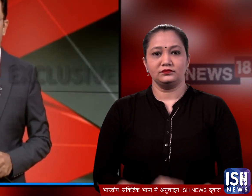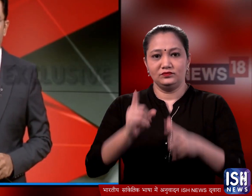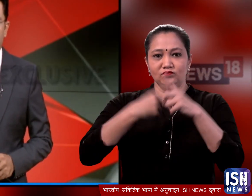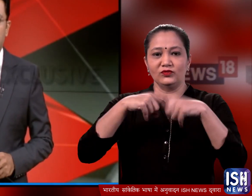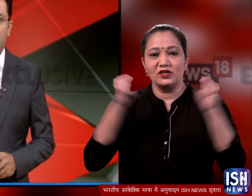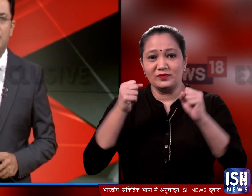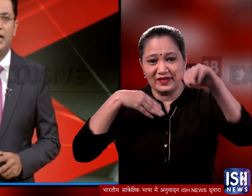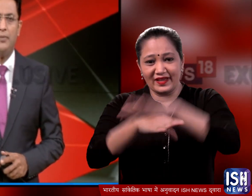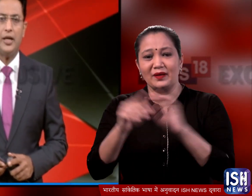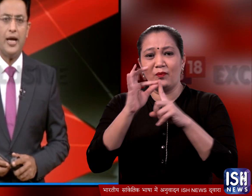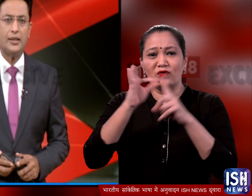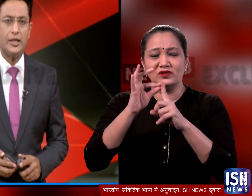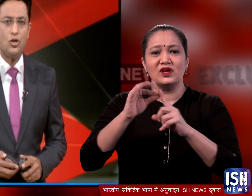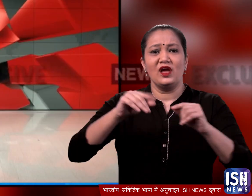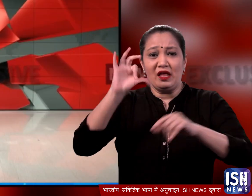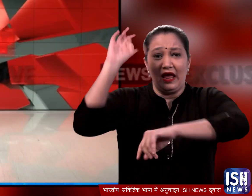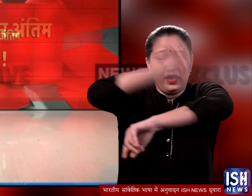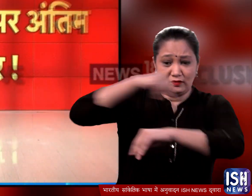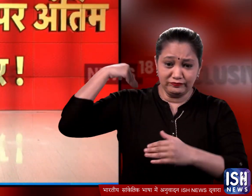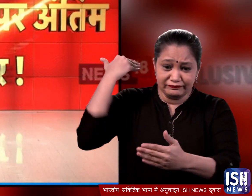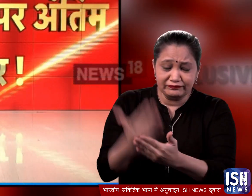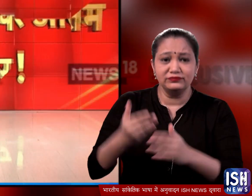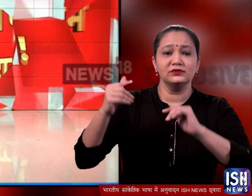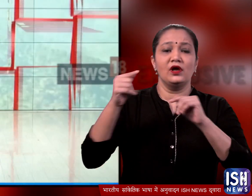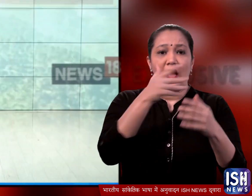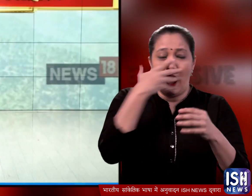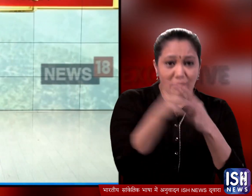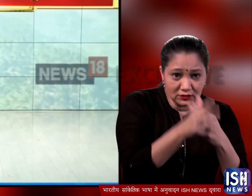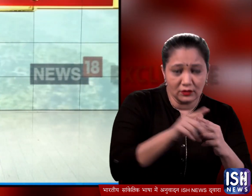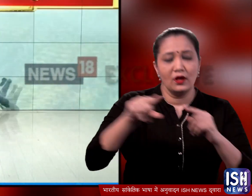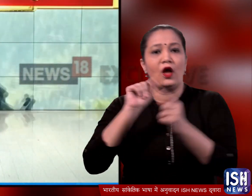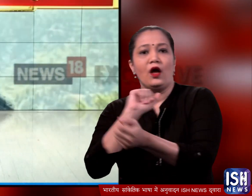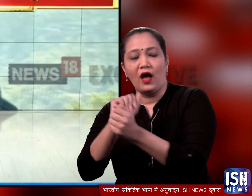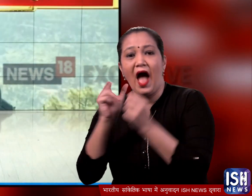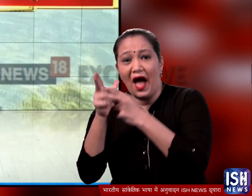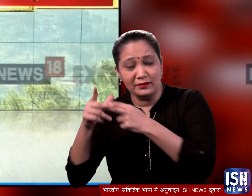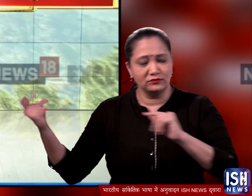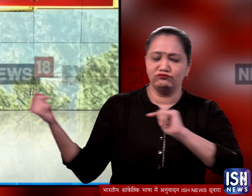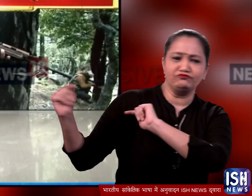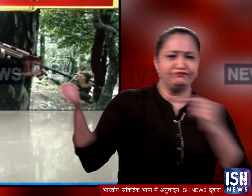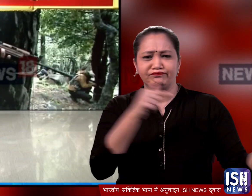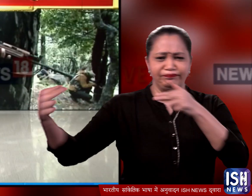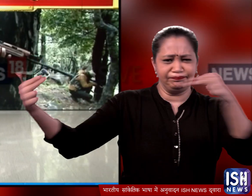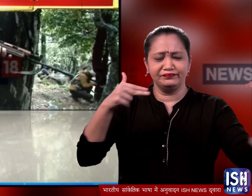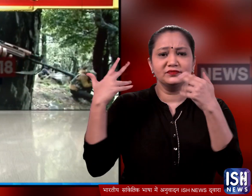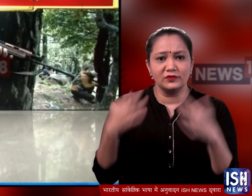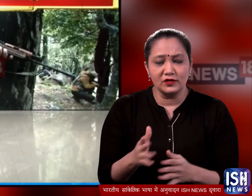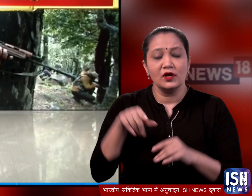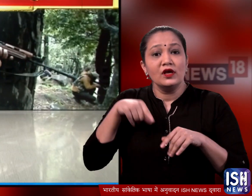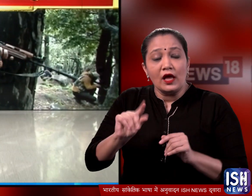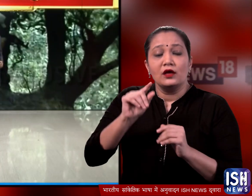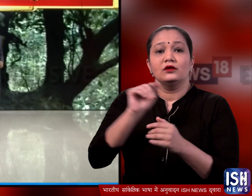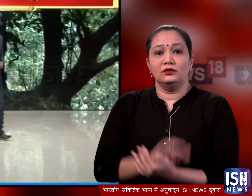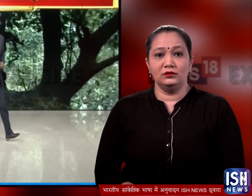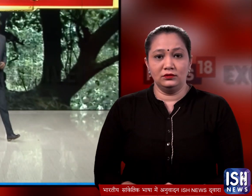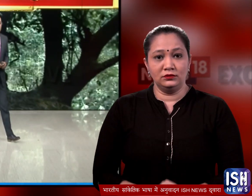पुंछ में 9वें दिन भी जंगल में घिरे आतंकियों और सुरक्षा बल के बीच मुठभेड़ हुई। इस ऑपरेशन में शामिल जवानों का हौसला बढ़ाने के लिए खुद सेना